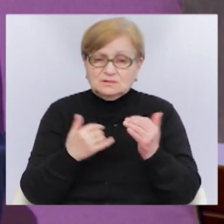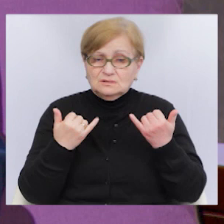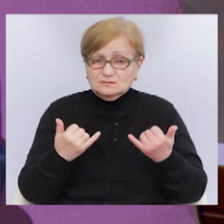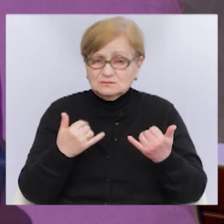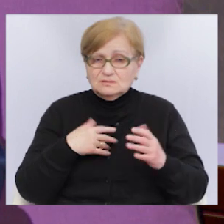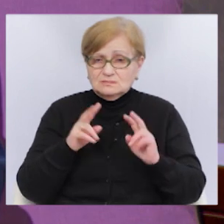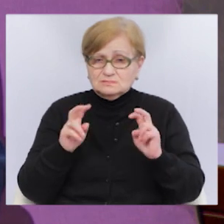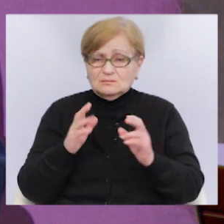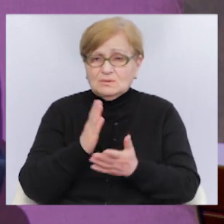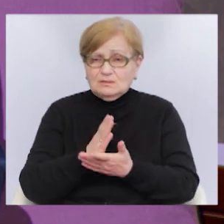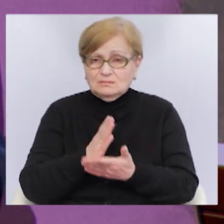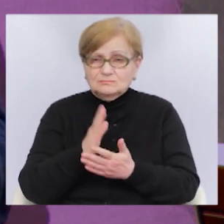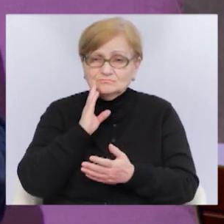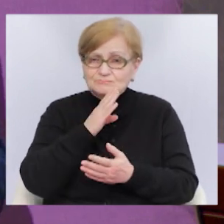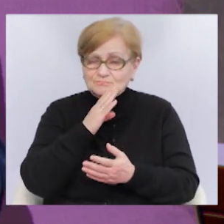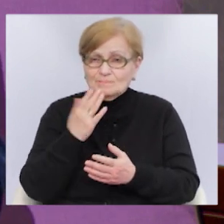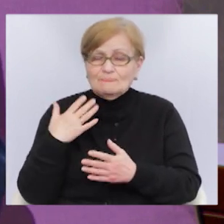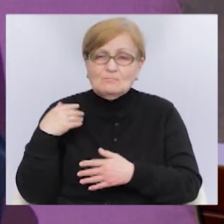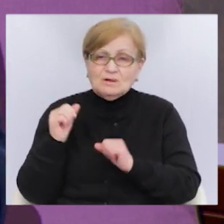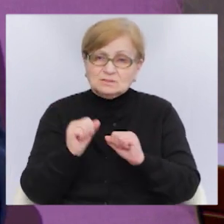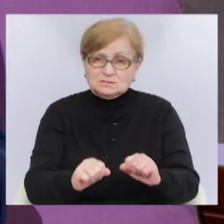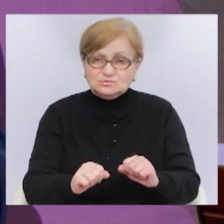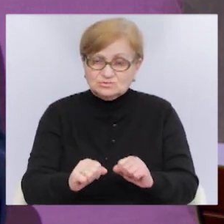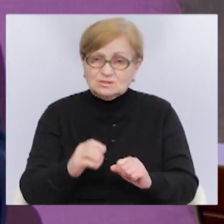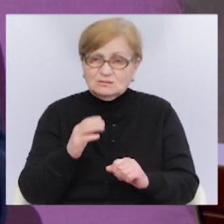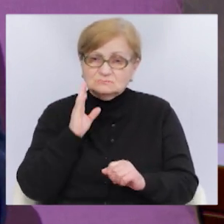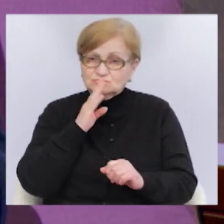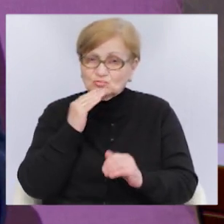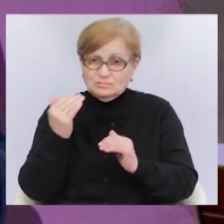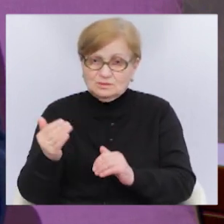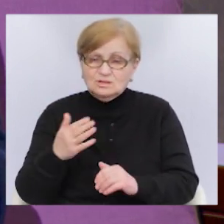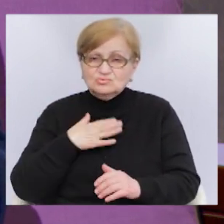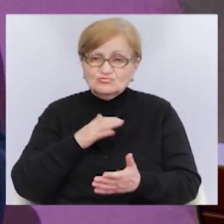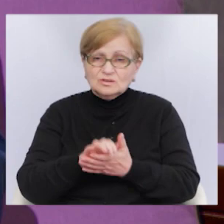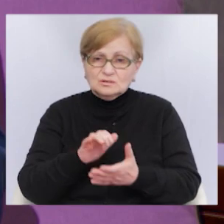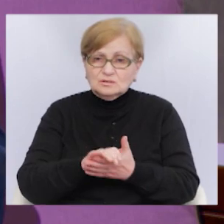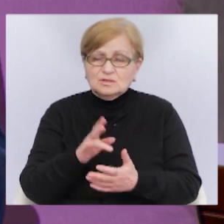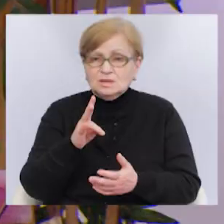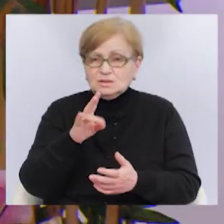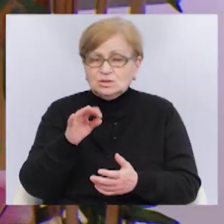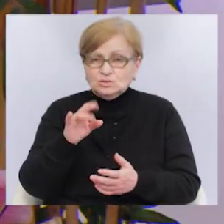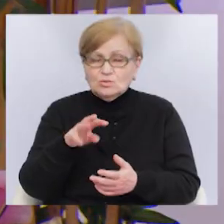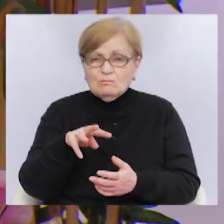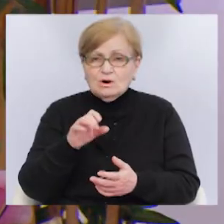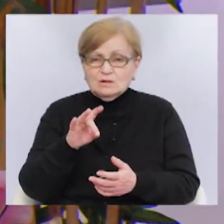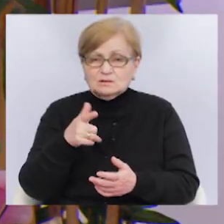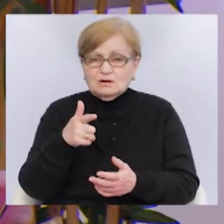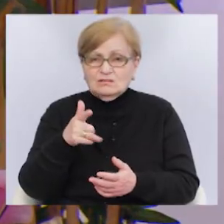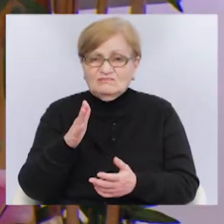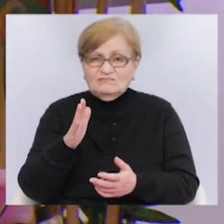დღევანდელი ჩვენი გადაცემის თემა არის მშობლების მხარდაჭერა და ჩვენი გადაცემის სტუმარი არის ნინო მარკველაშვილი,